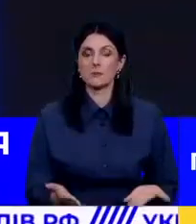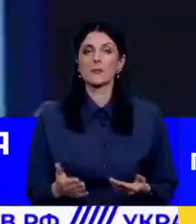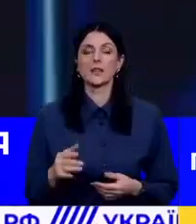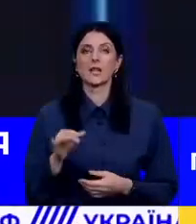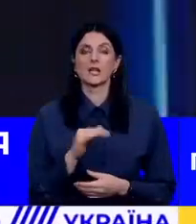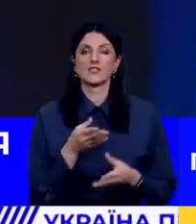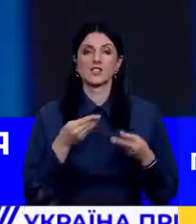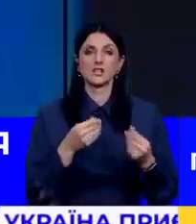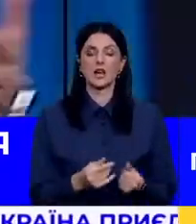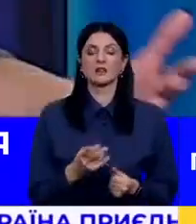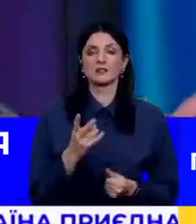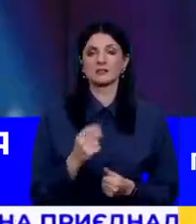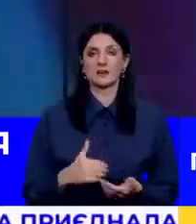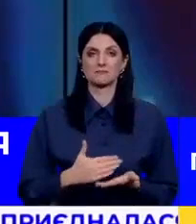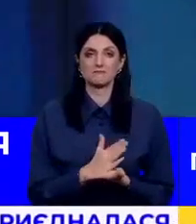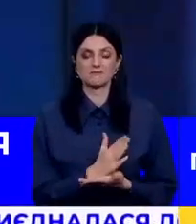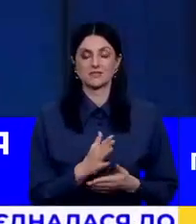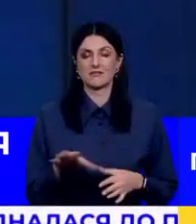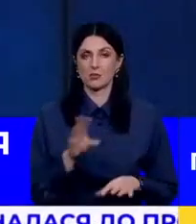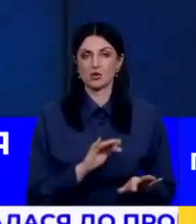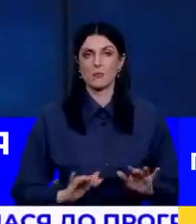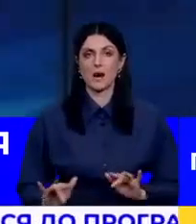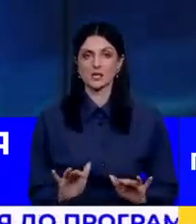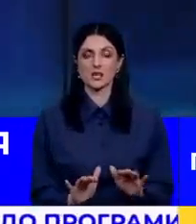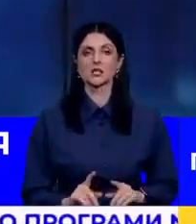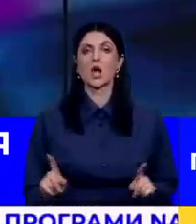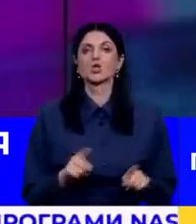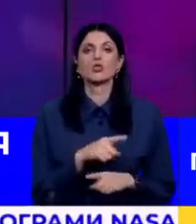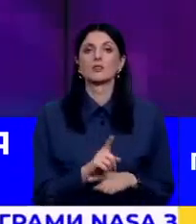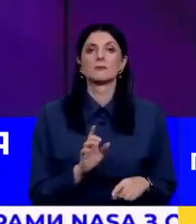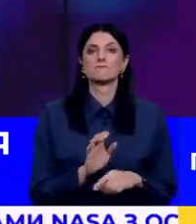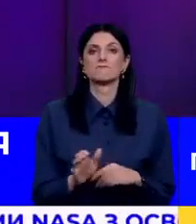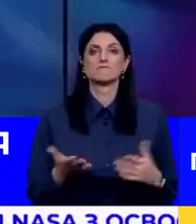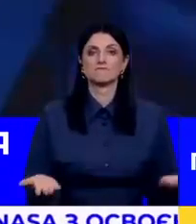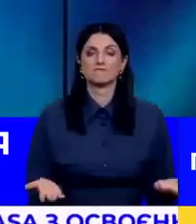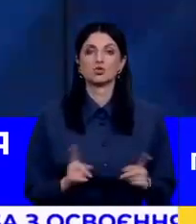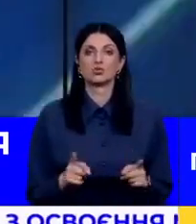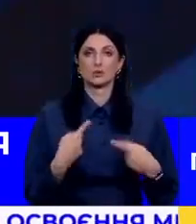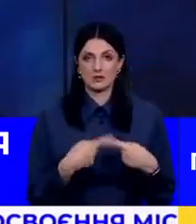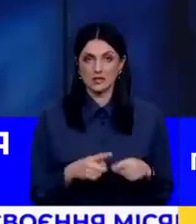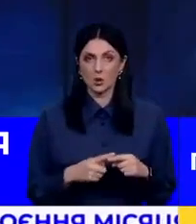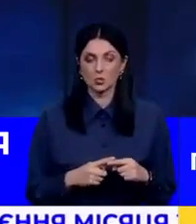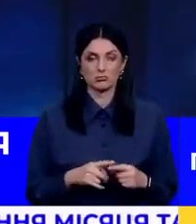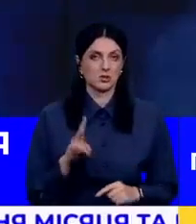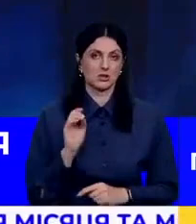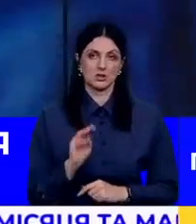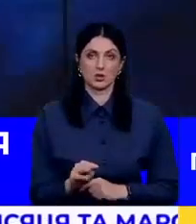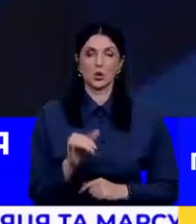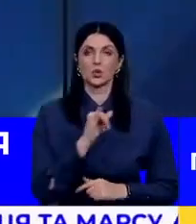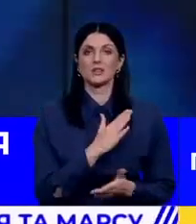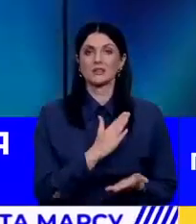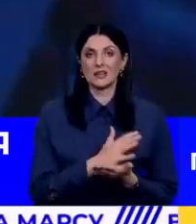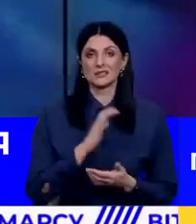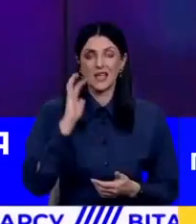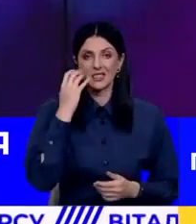влиять на геополитику, геополитические вообще процессы. А что она производит, Российская Федерация? Что она делает? Технологии? Нет. У них есть нефть,